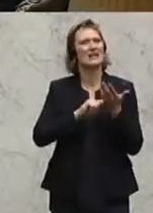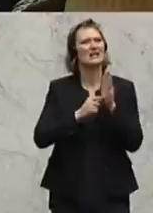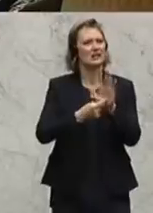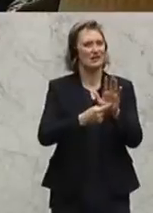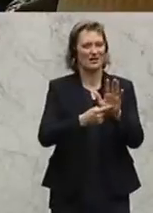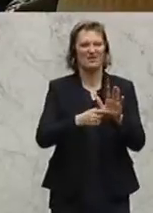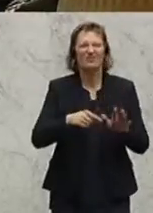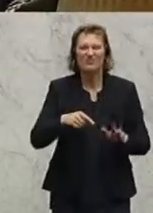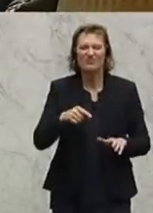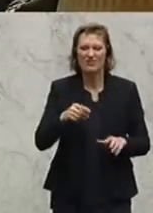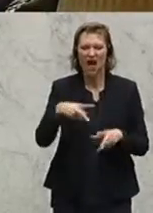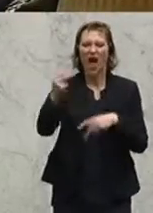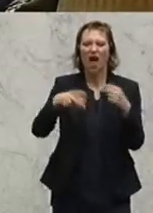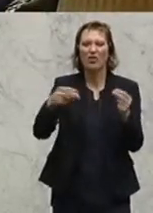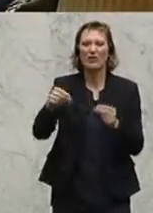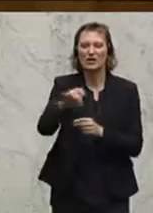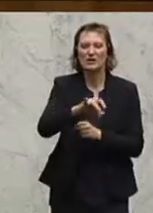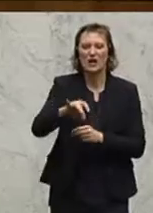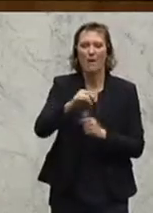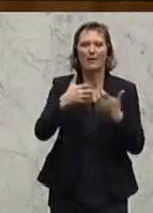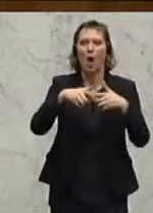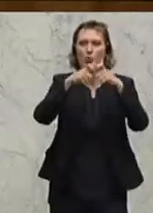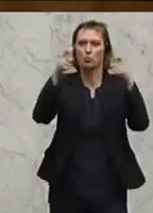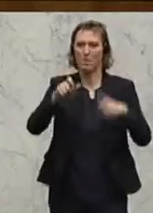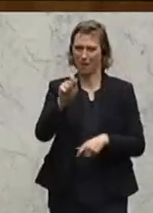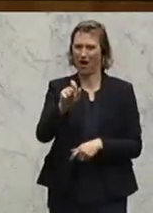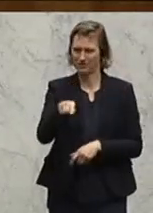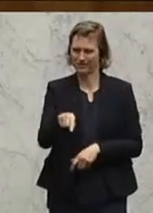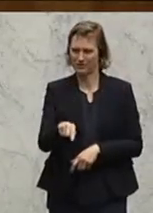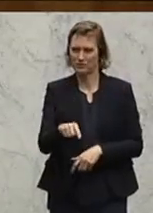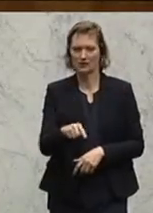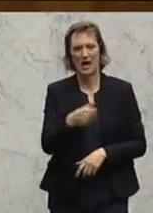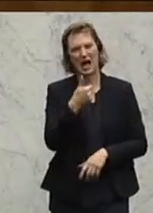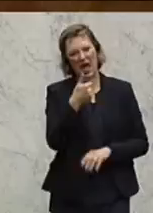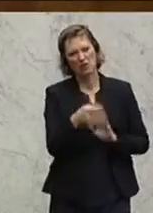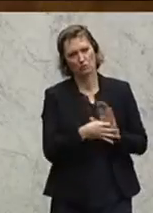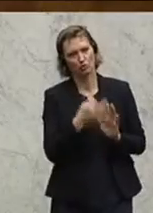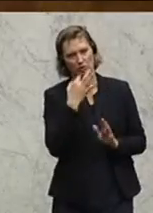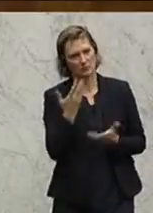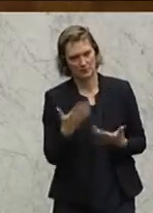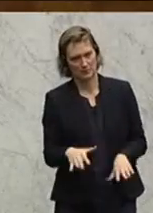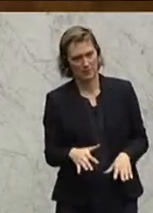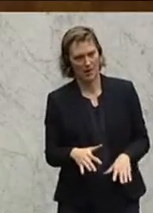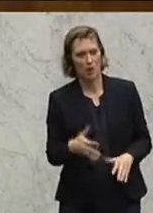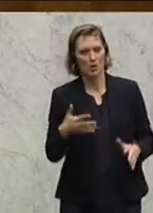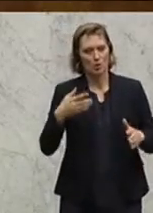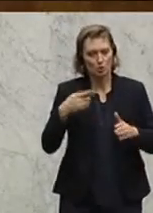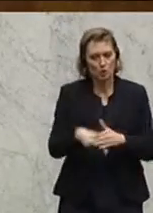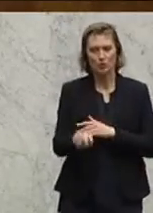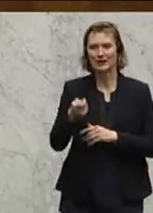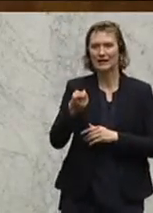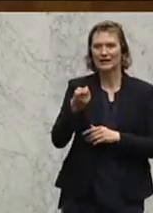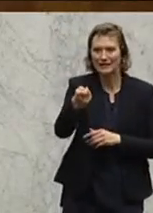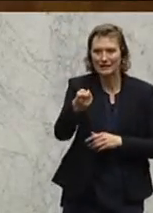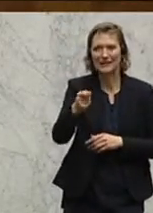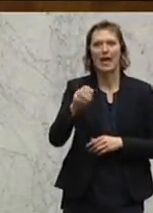den Hanfsamenautomaten und auch inhaltlich alles sehr gut erklärt. Vielleicht ein Punkt, es stimmt leider nicht mehr, dass ein Zutrittskontrollsystem vorhanden ist. Seit